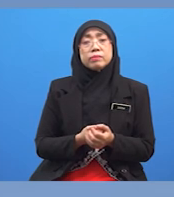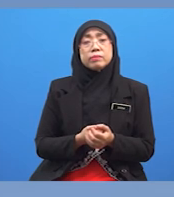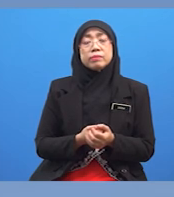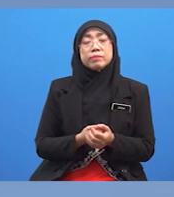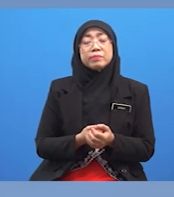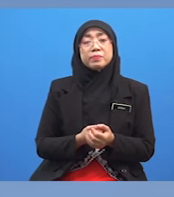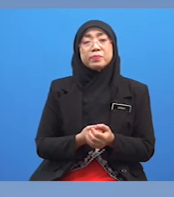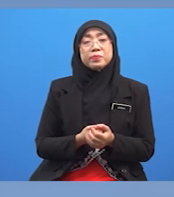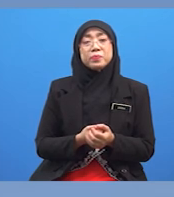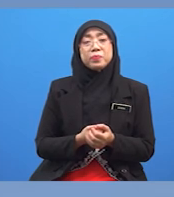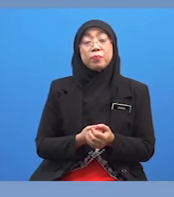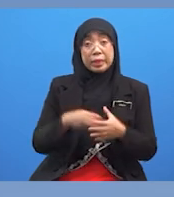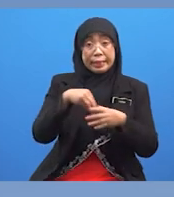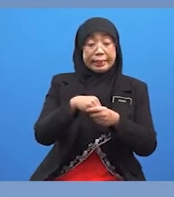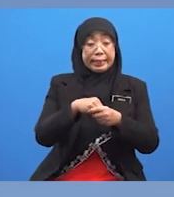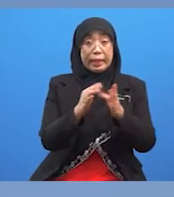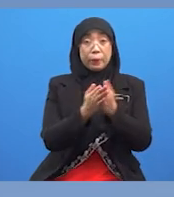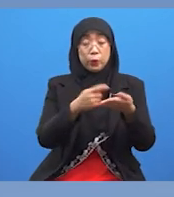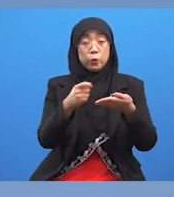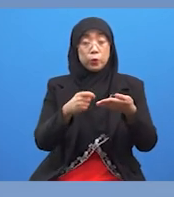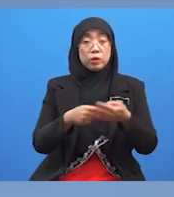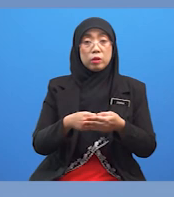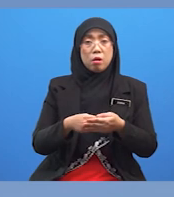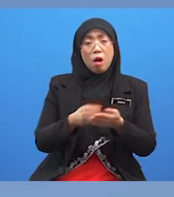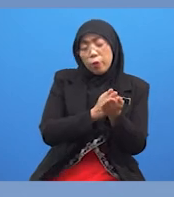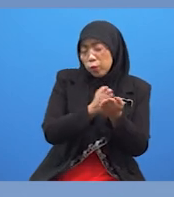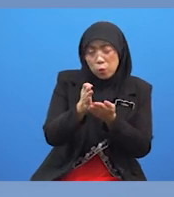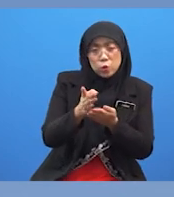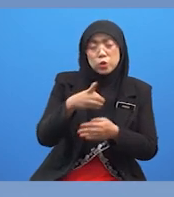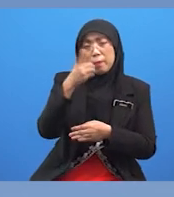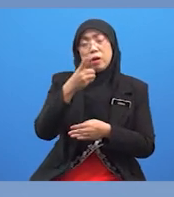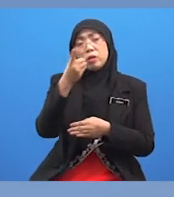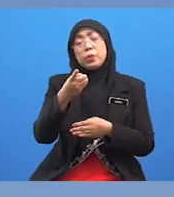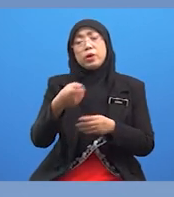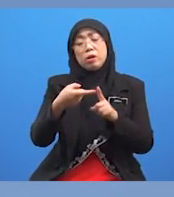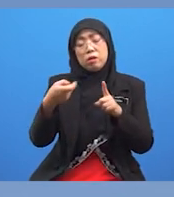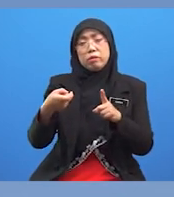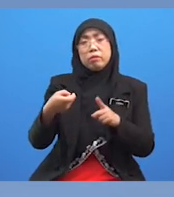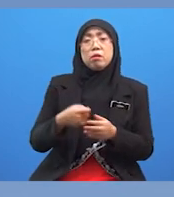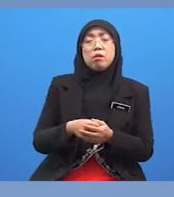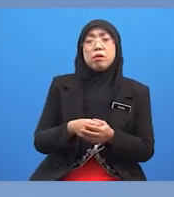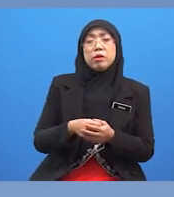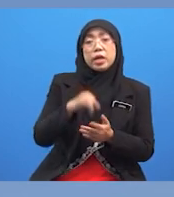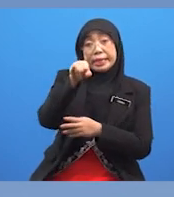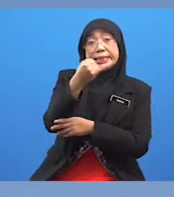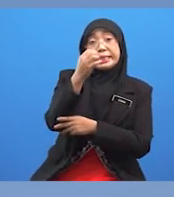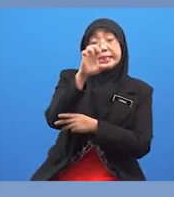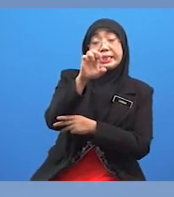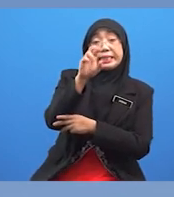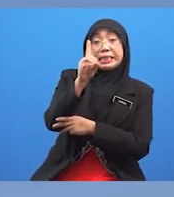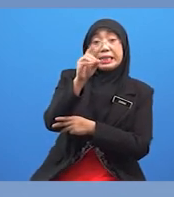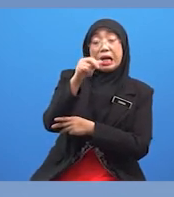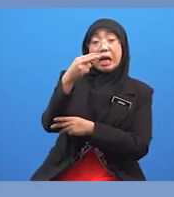Maulana Abu Bakar memulakan misi dakwahnya bermula dari Jeddah ke Melaka atas arahan Maulana Abu